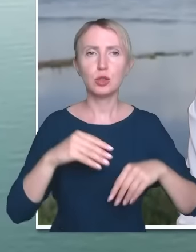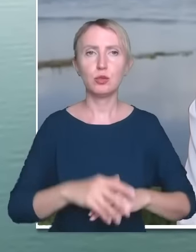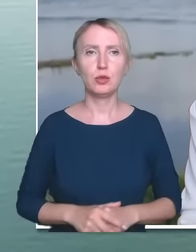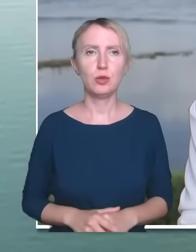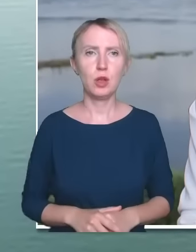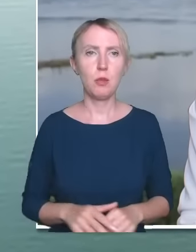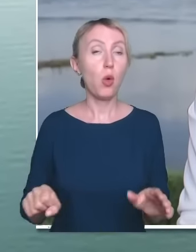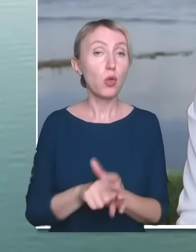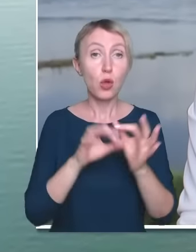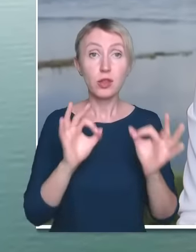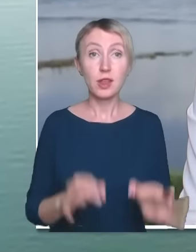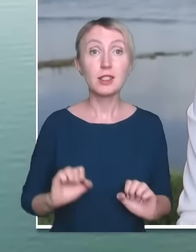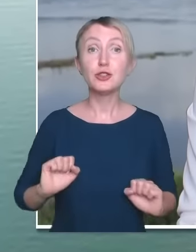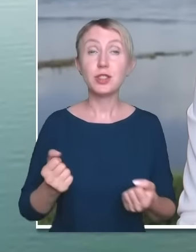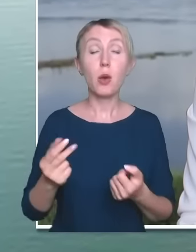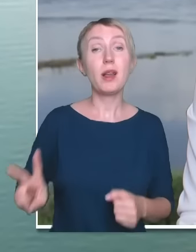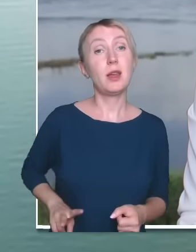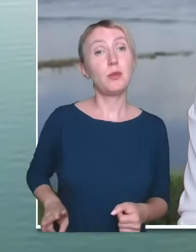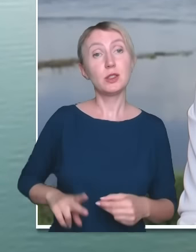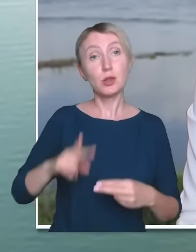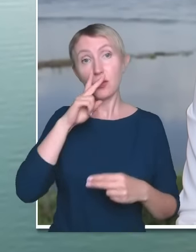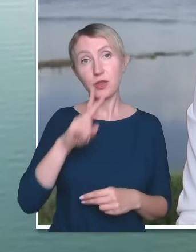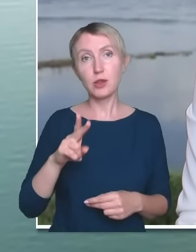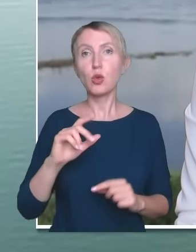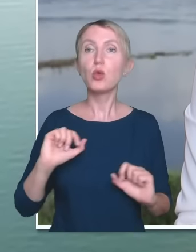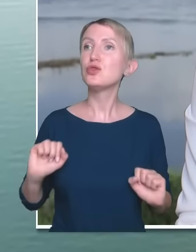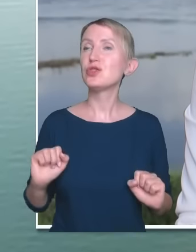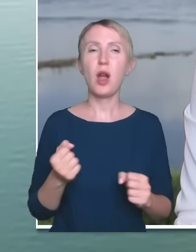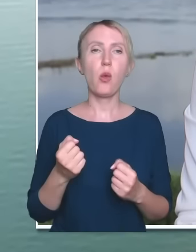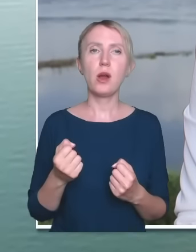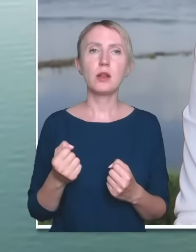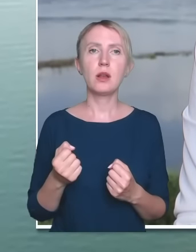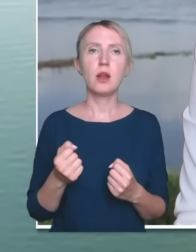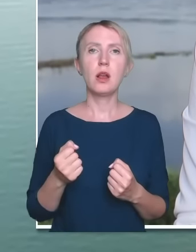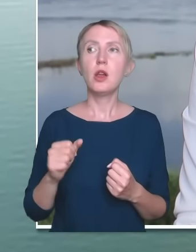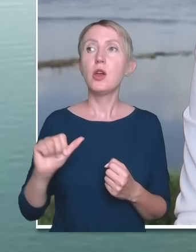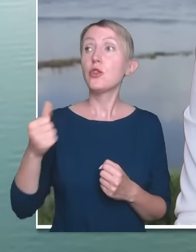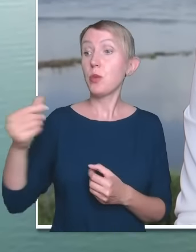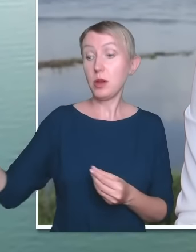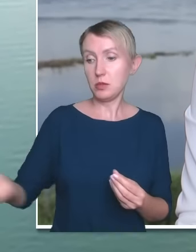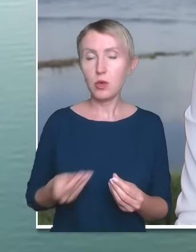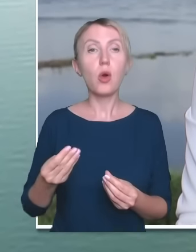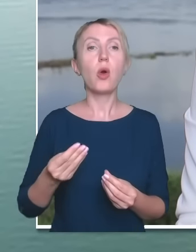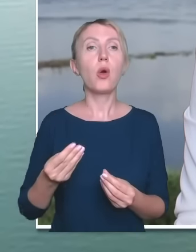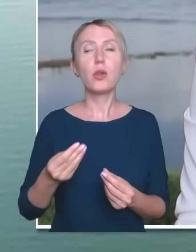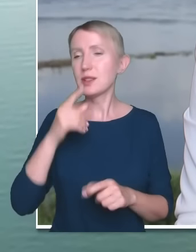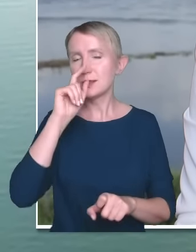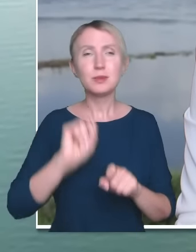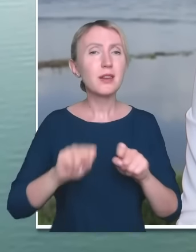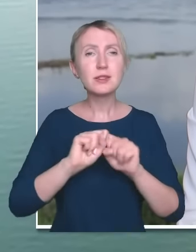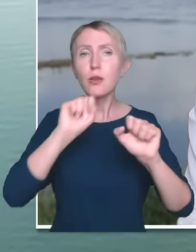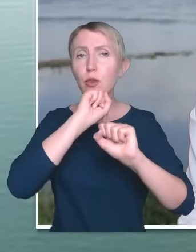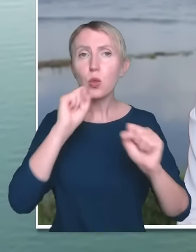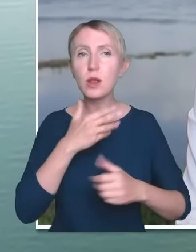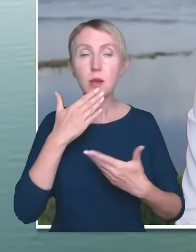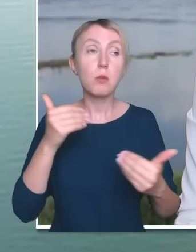dotychczas działanie tego resortu trochę pokazują, że to jest działanie, kto pierwszy im coś podrzuci, oni nie weryfikują, być może nie mają